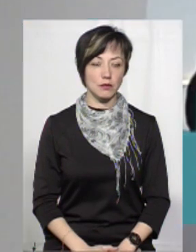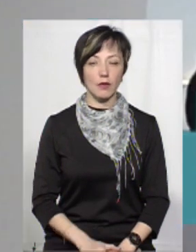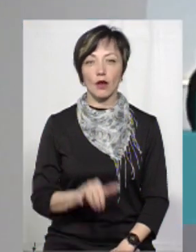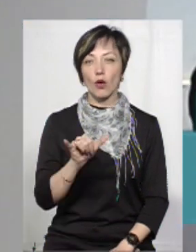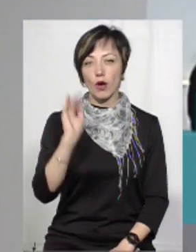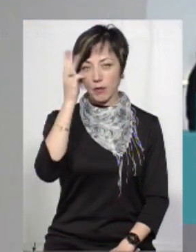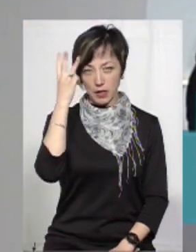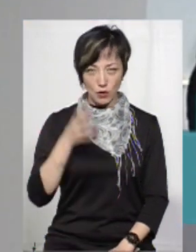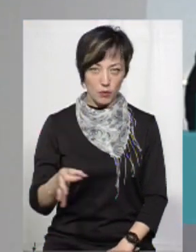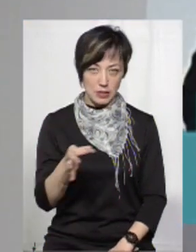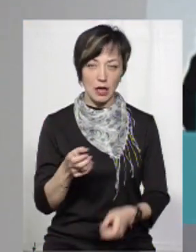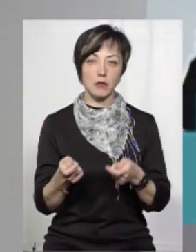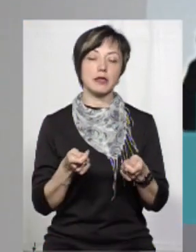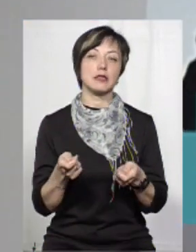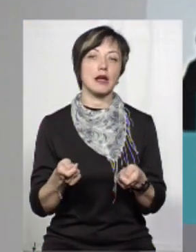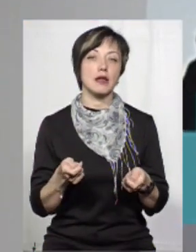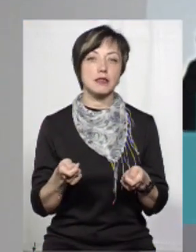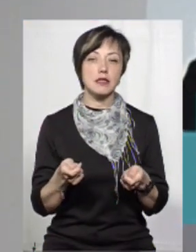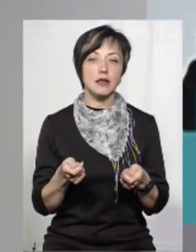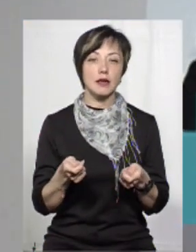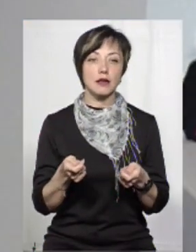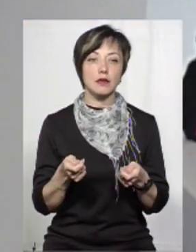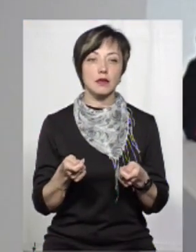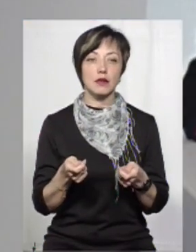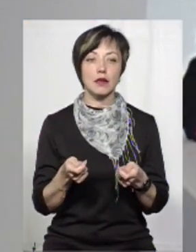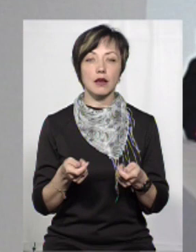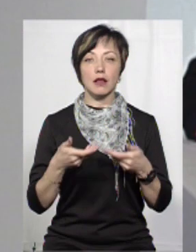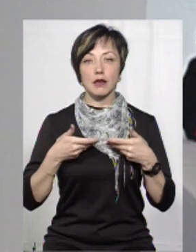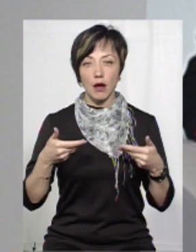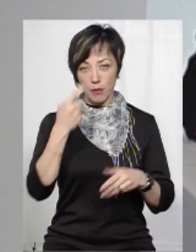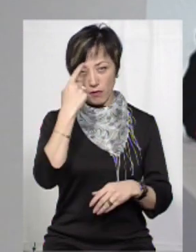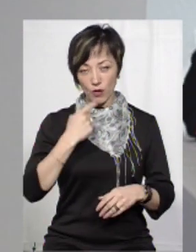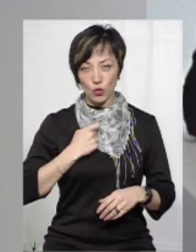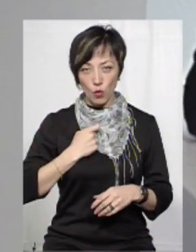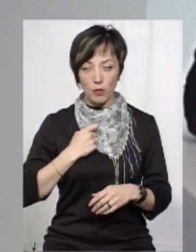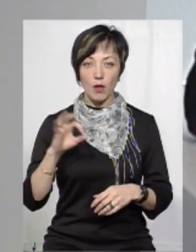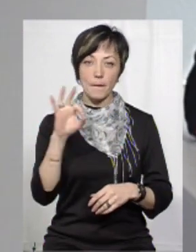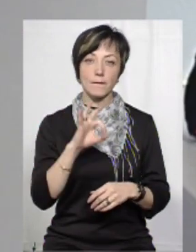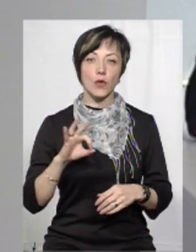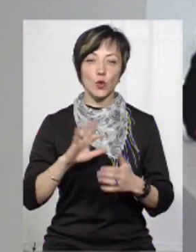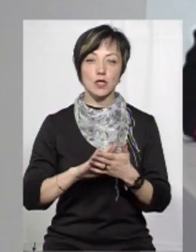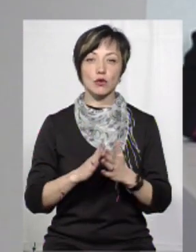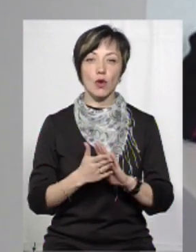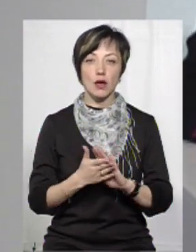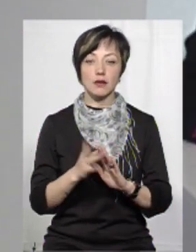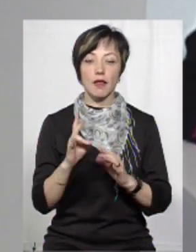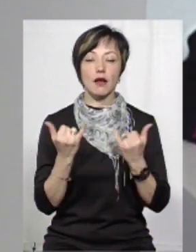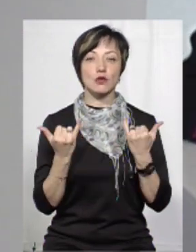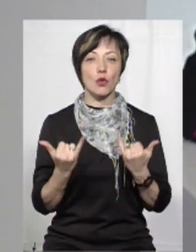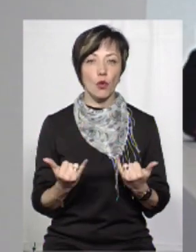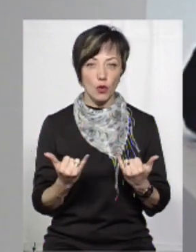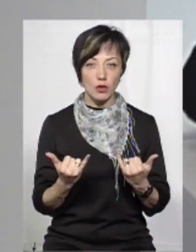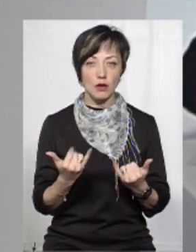У Хмельницькій обласній адміністрації нам повідомили про ситуацію на